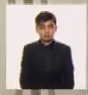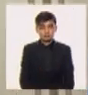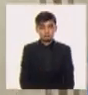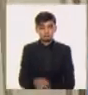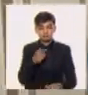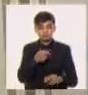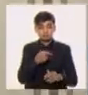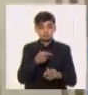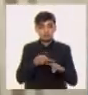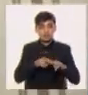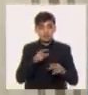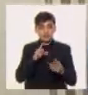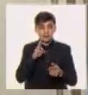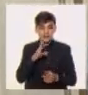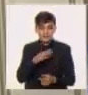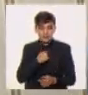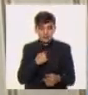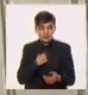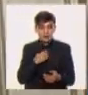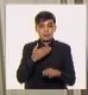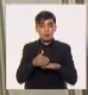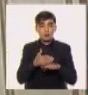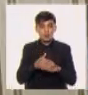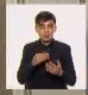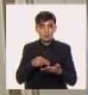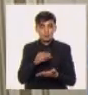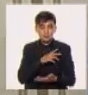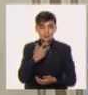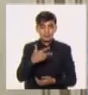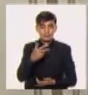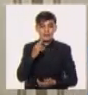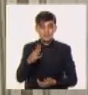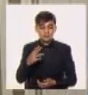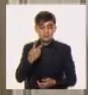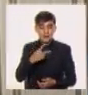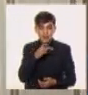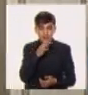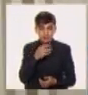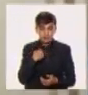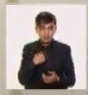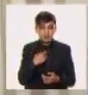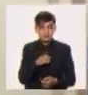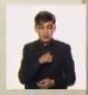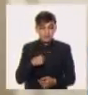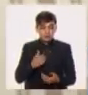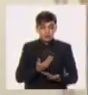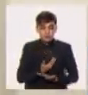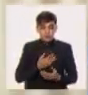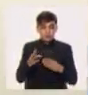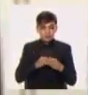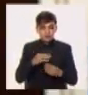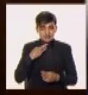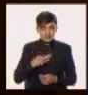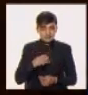Вот эту квартиру я приобрела в ипотеку. 30 квадратов на 20 лет. Я живу совместно со своим